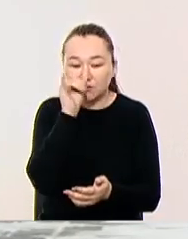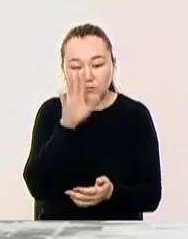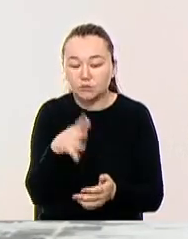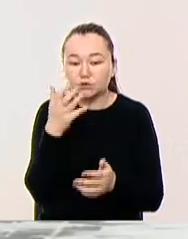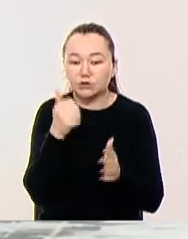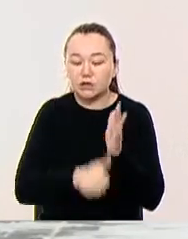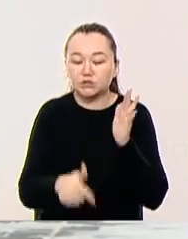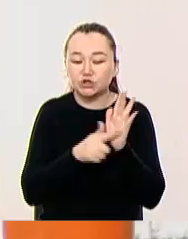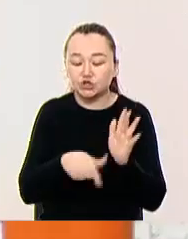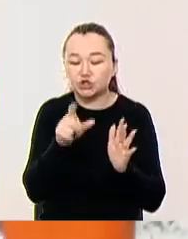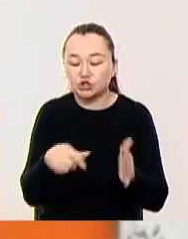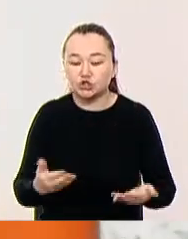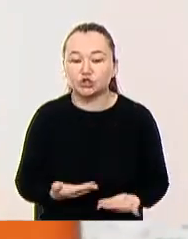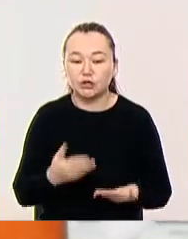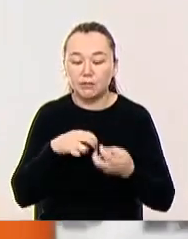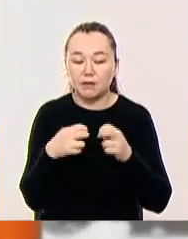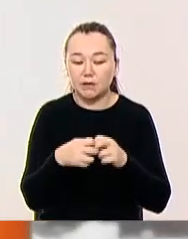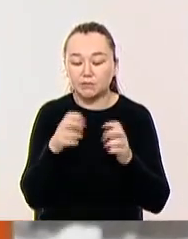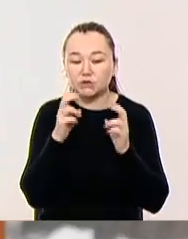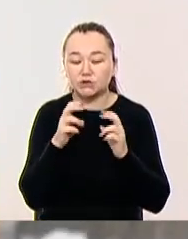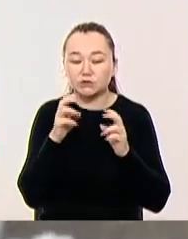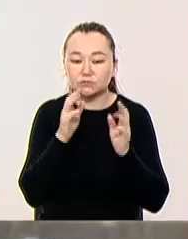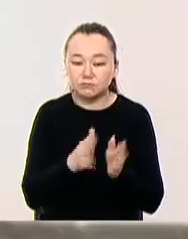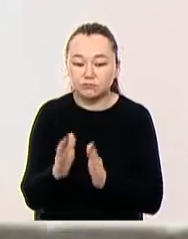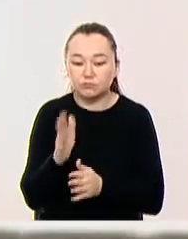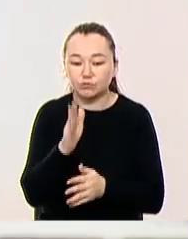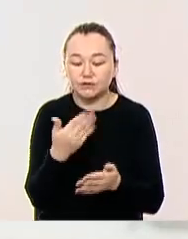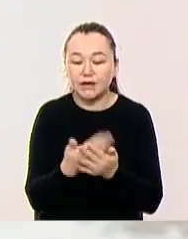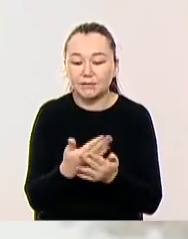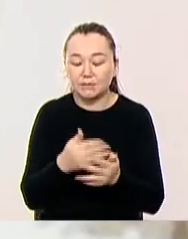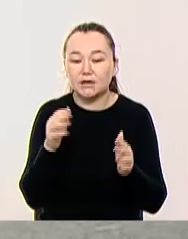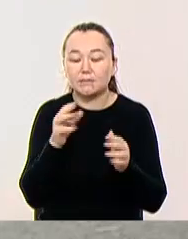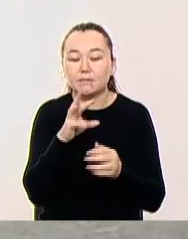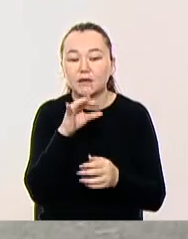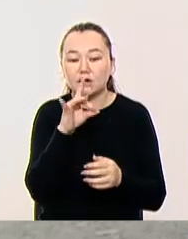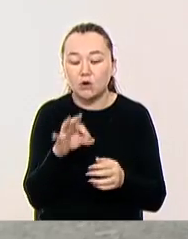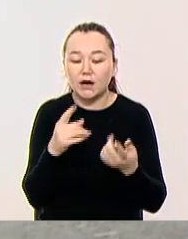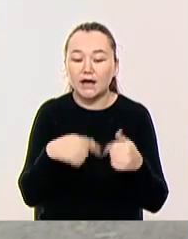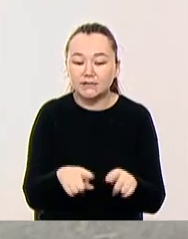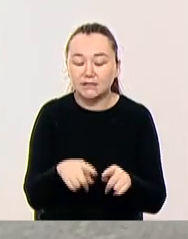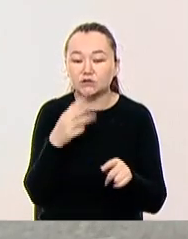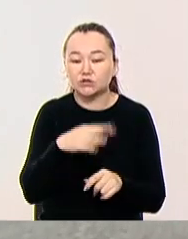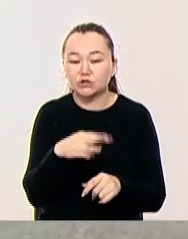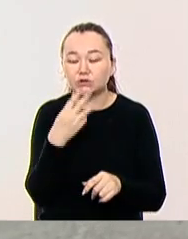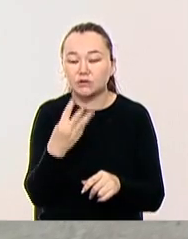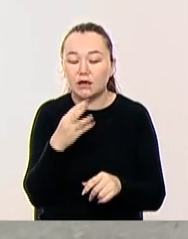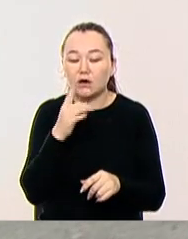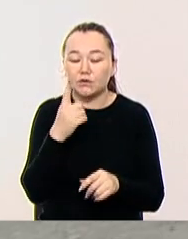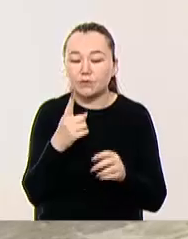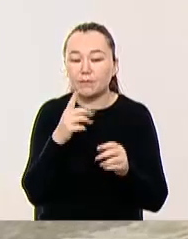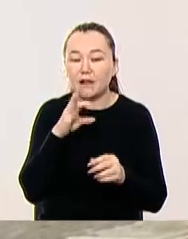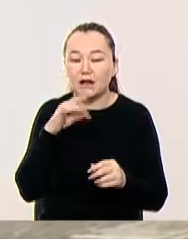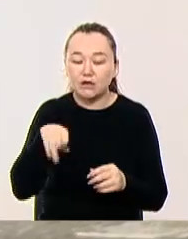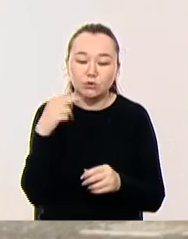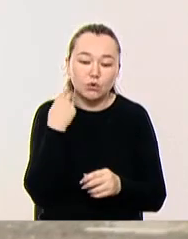567 000 turğunның problemalıq berişegin reddeuді josparlap otır. Mäselen, mikroqarjılıq uyumdarga 1 milyard tenge qarzı